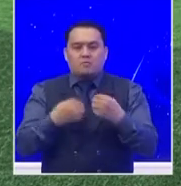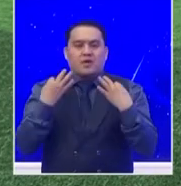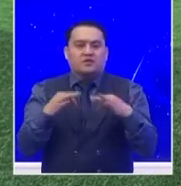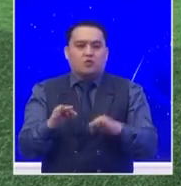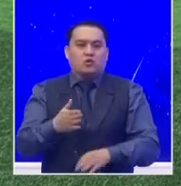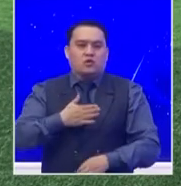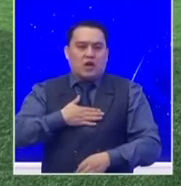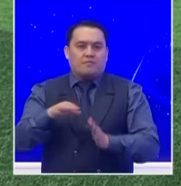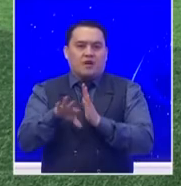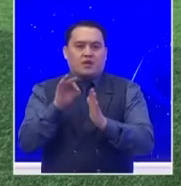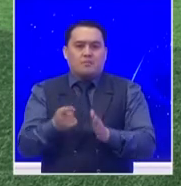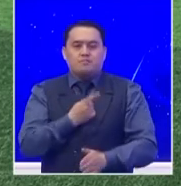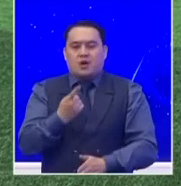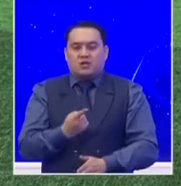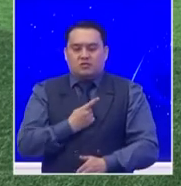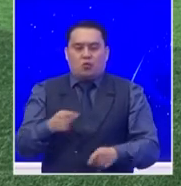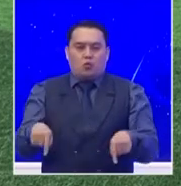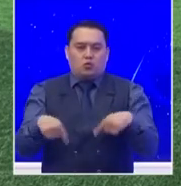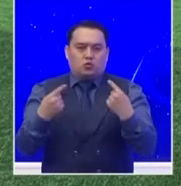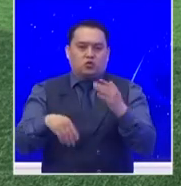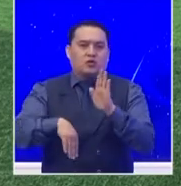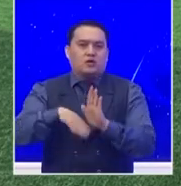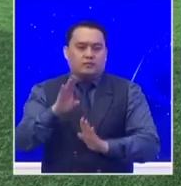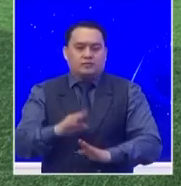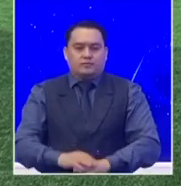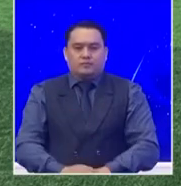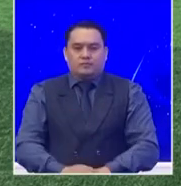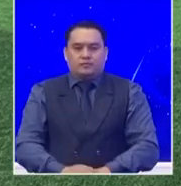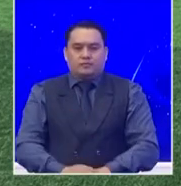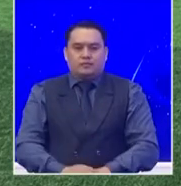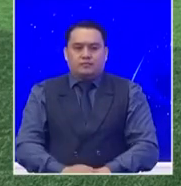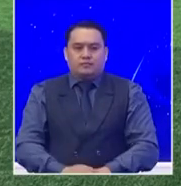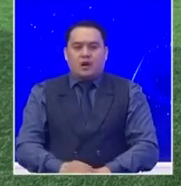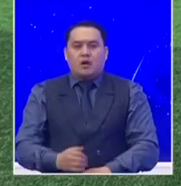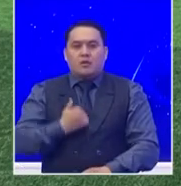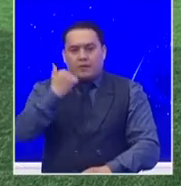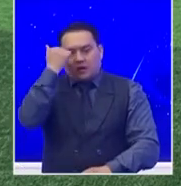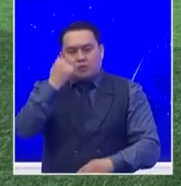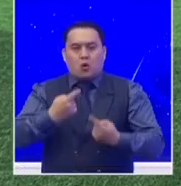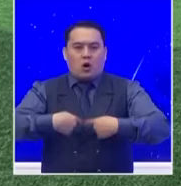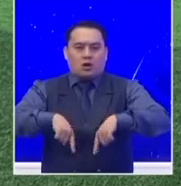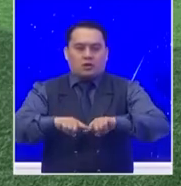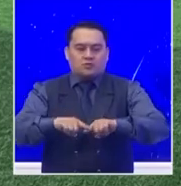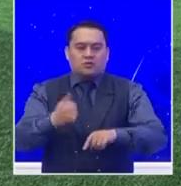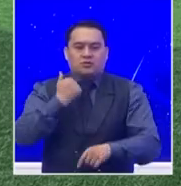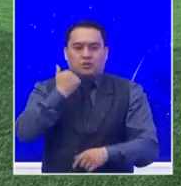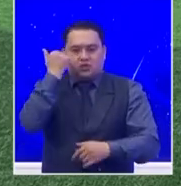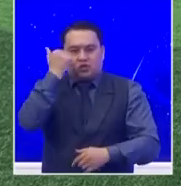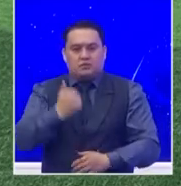нам, чтобы повысить свое спортивное мастерство. Низкий поклон за проведение этого турнира в память этого замечательного